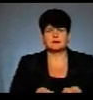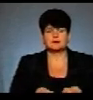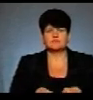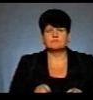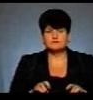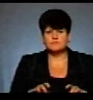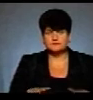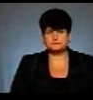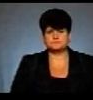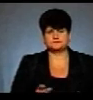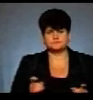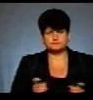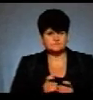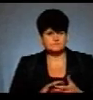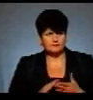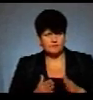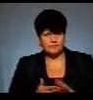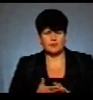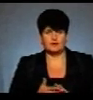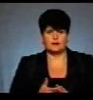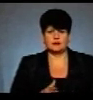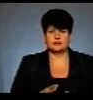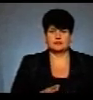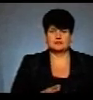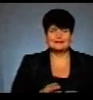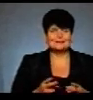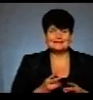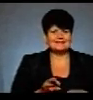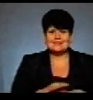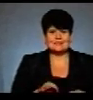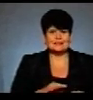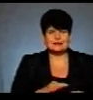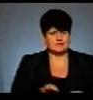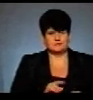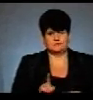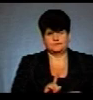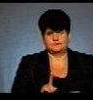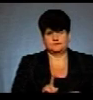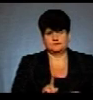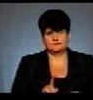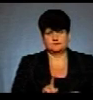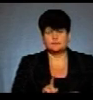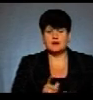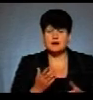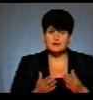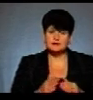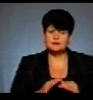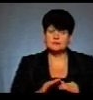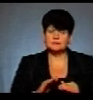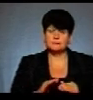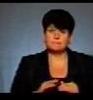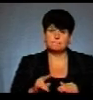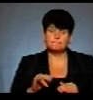розв'язання конфліктних ситуацій, задоволення своїх потреб не насильницьким шляхом. Але підлітковий вік, він